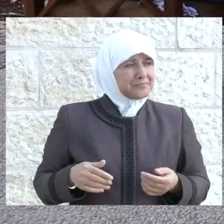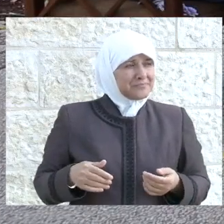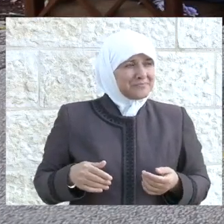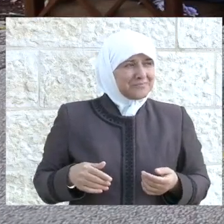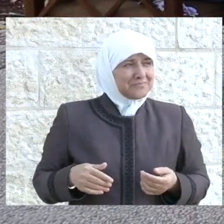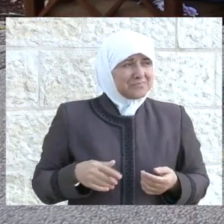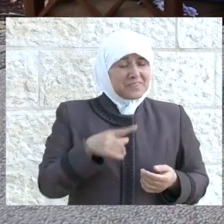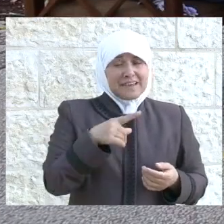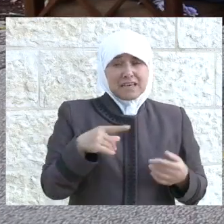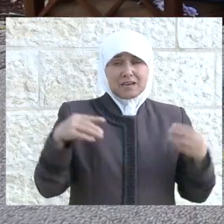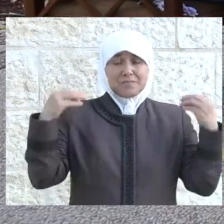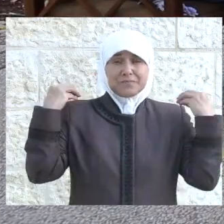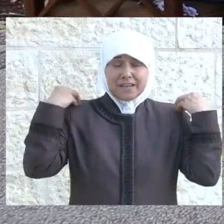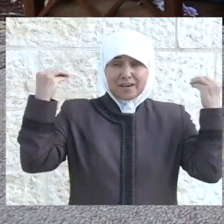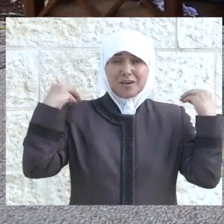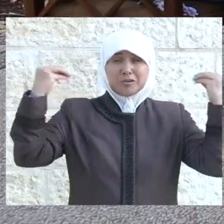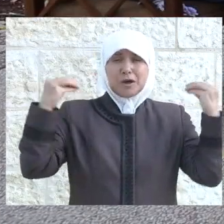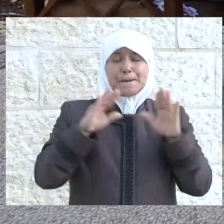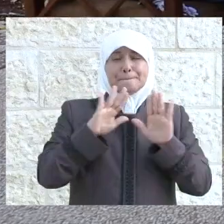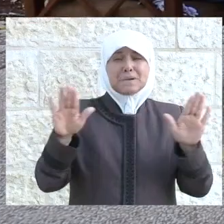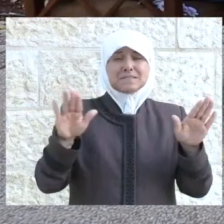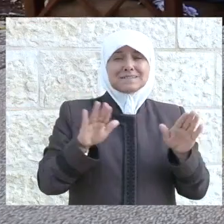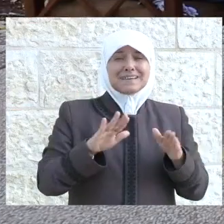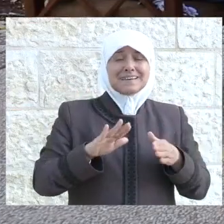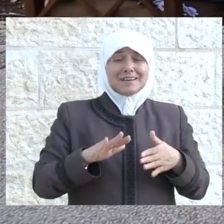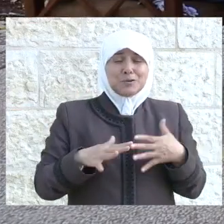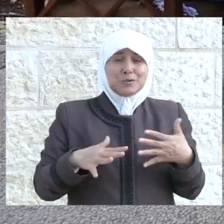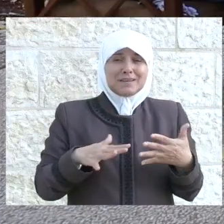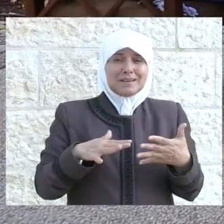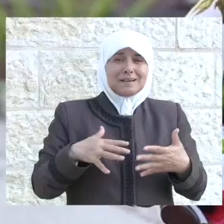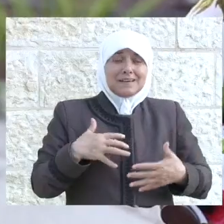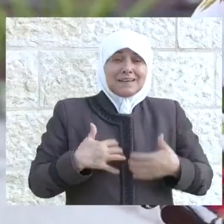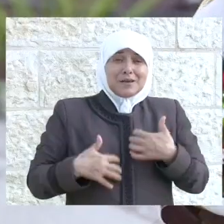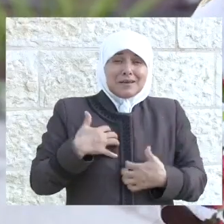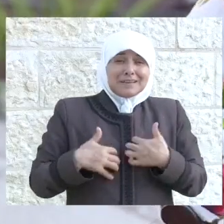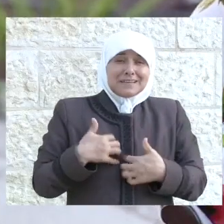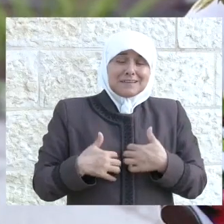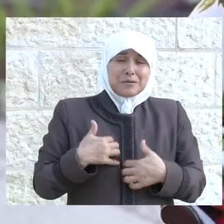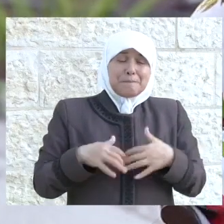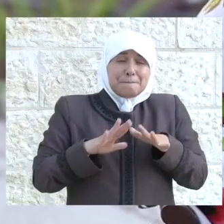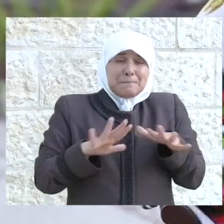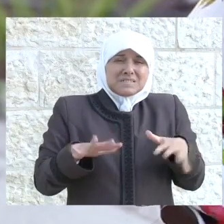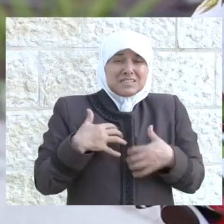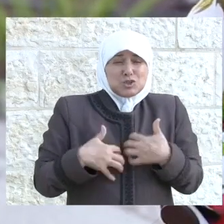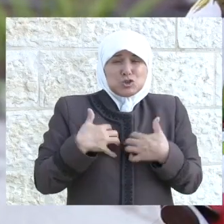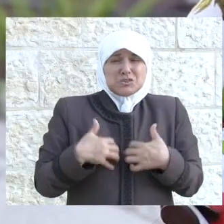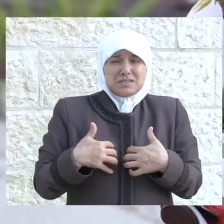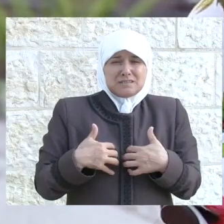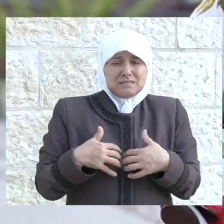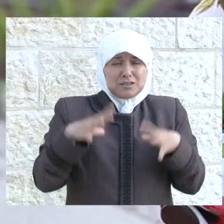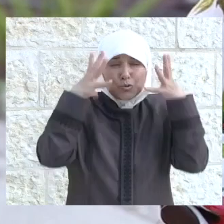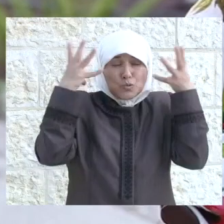بالسلام الداخلي، بكل شيء، مشاعر جميلة. بس كمهنة، كمجال حابة أشتغل فيه،